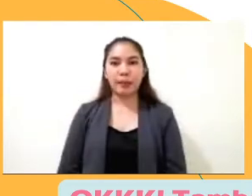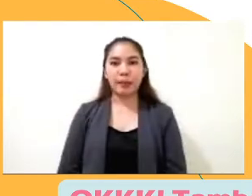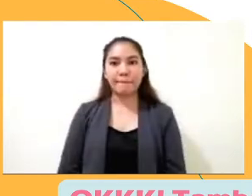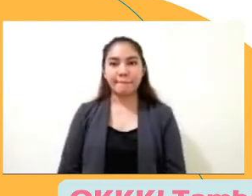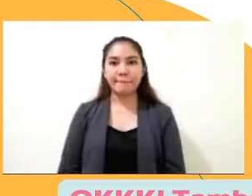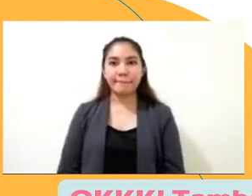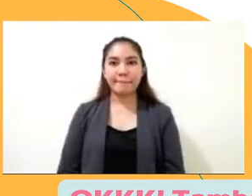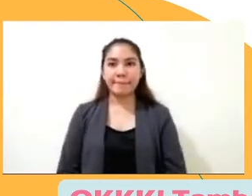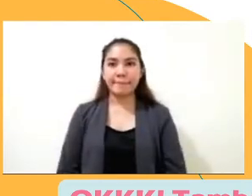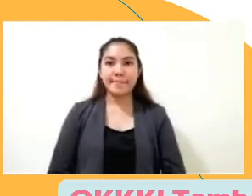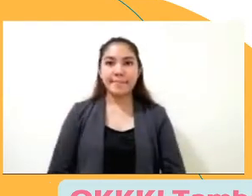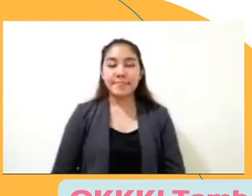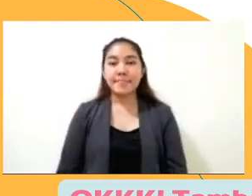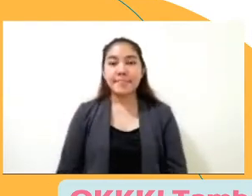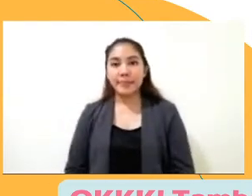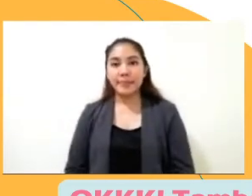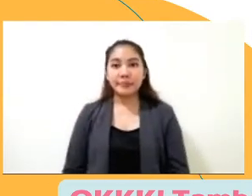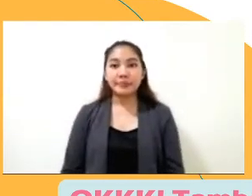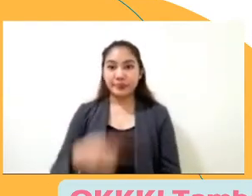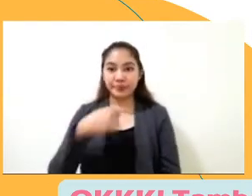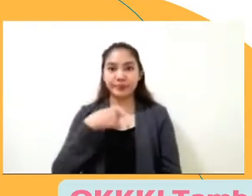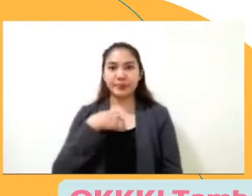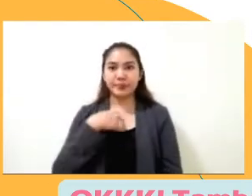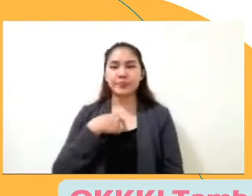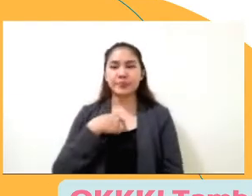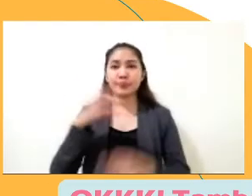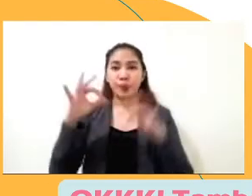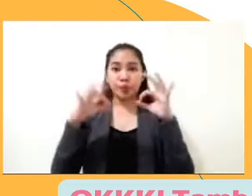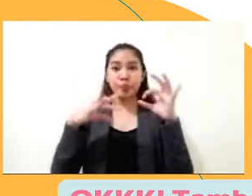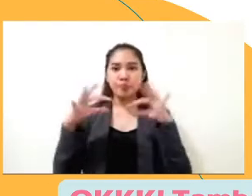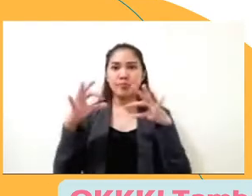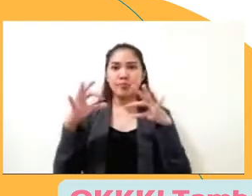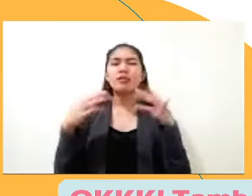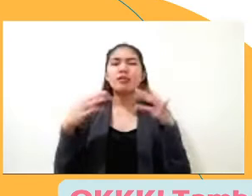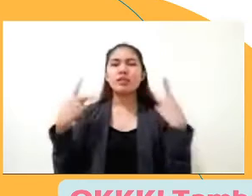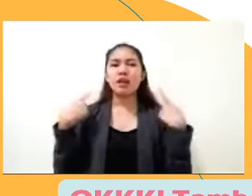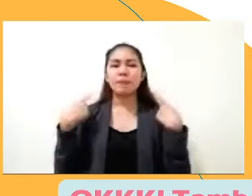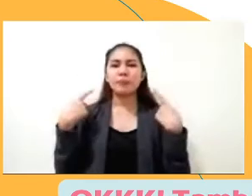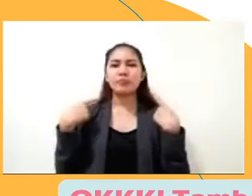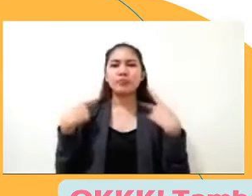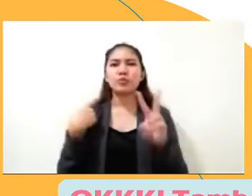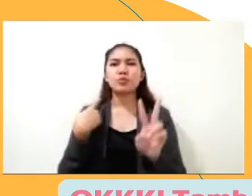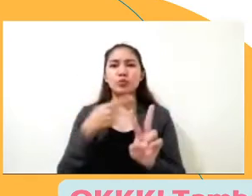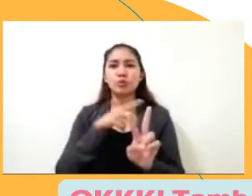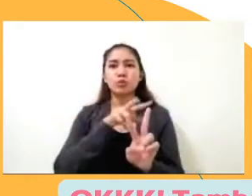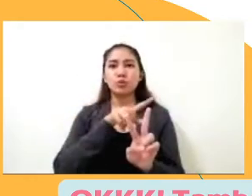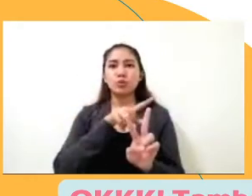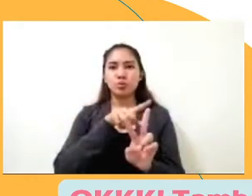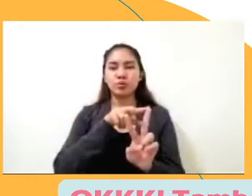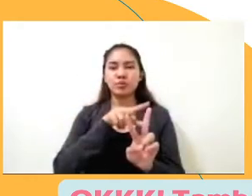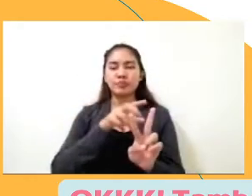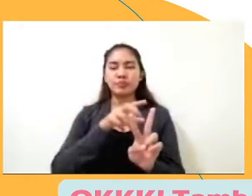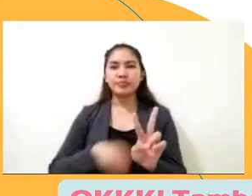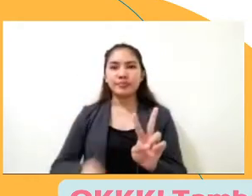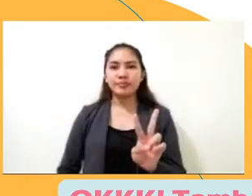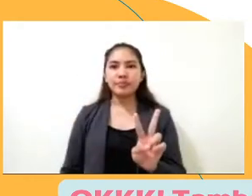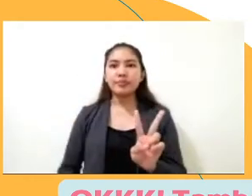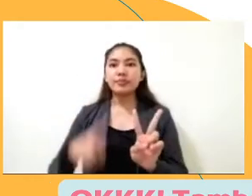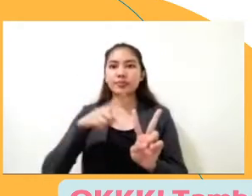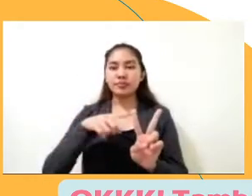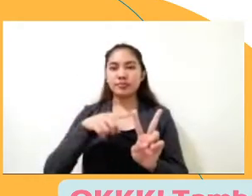Yung akin naman, pagdating sa criticism, may dalawang bagay kasi yan. Una, yung